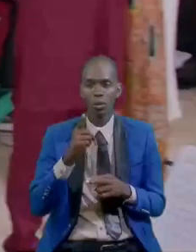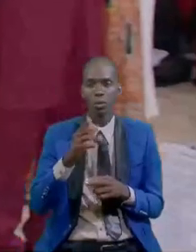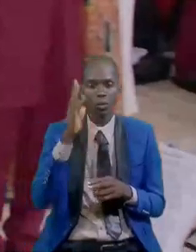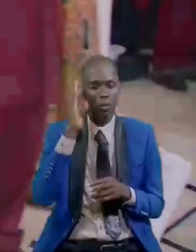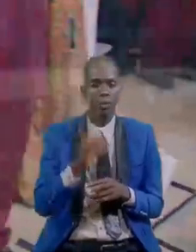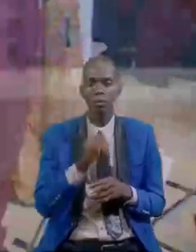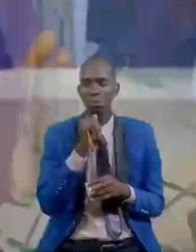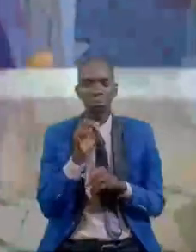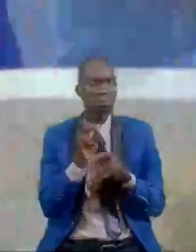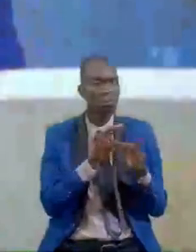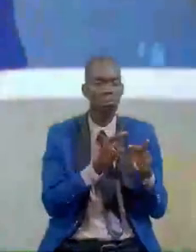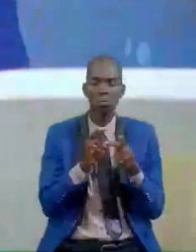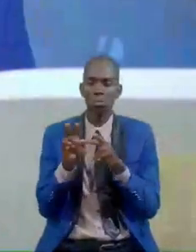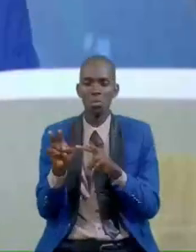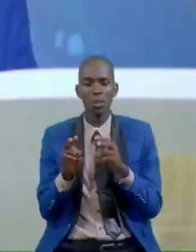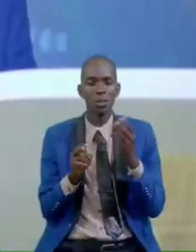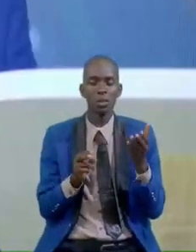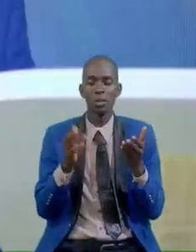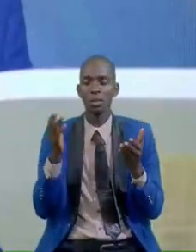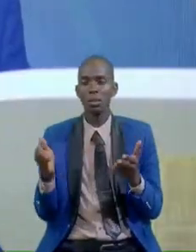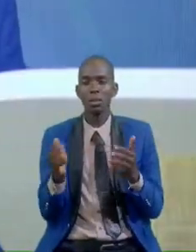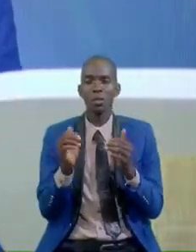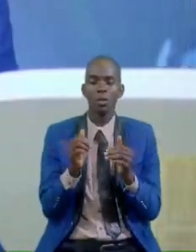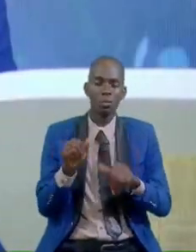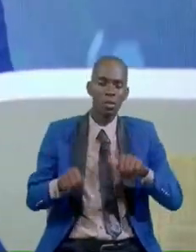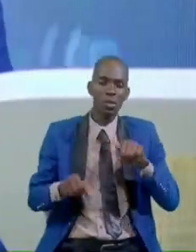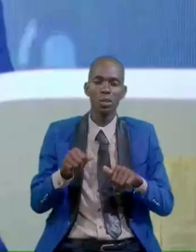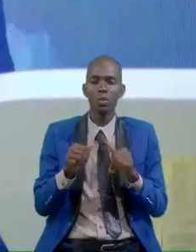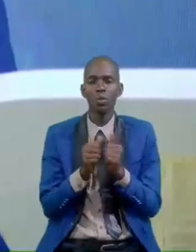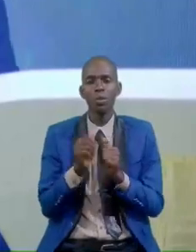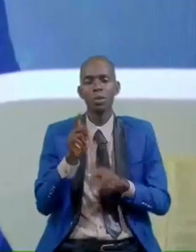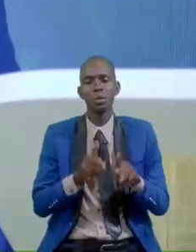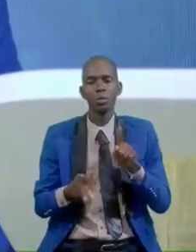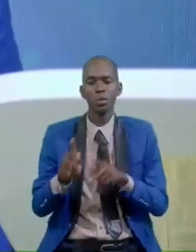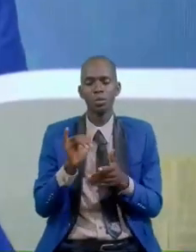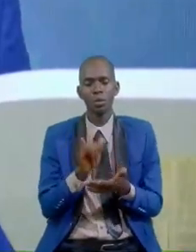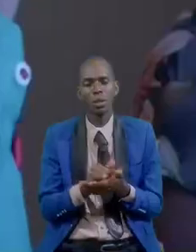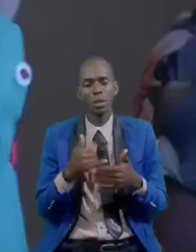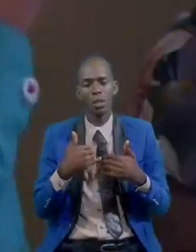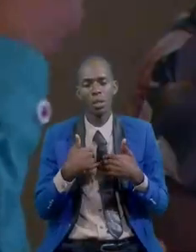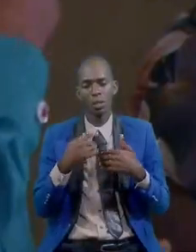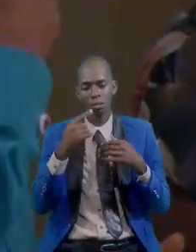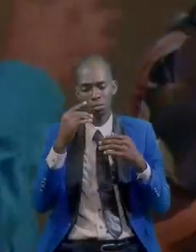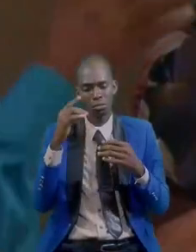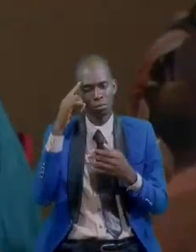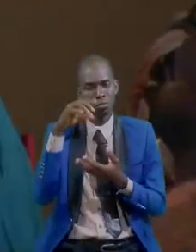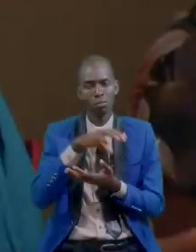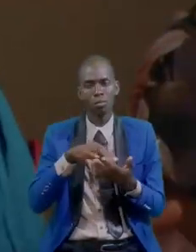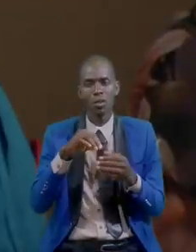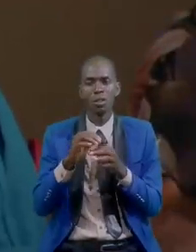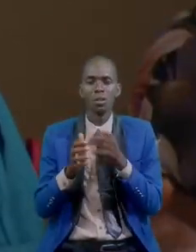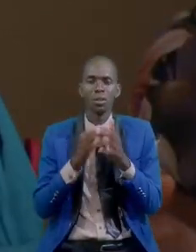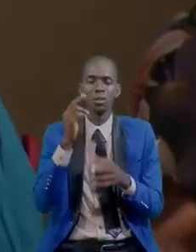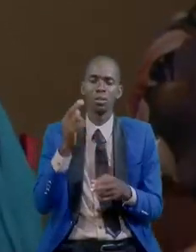Tu ne vas pas vaciller ça et là avec ceux qui ne sont pas décidés au nom de